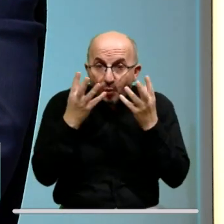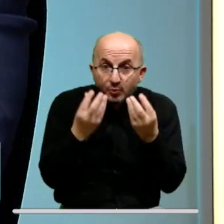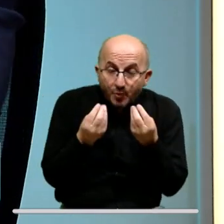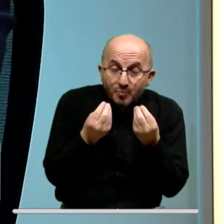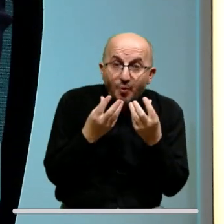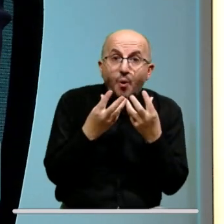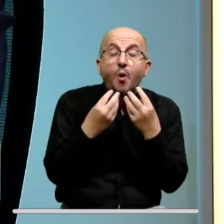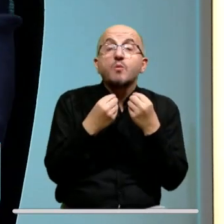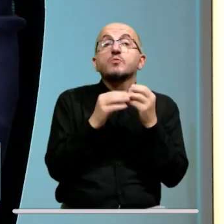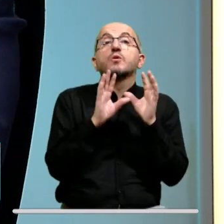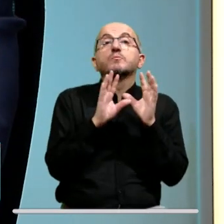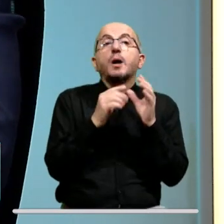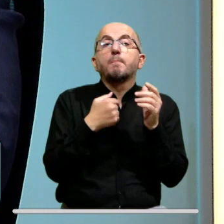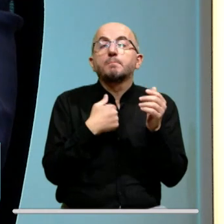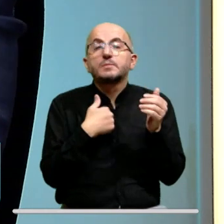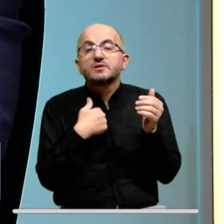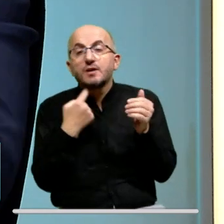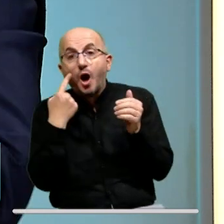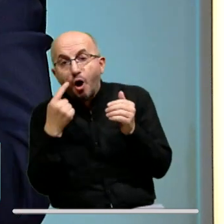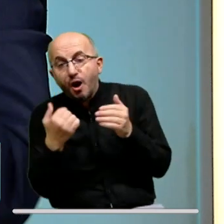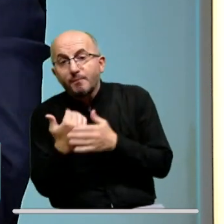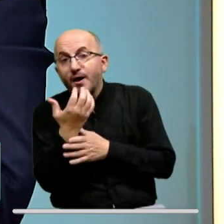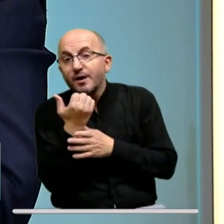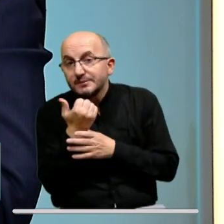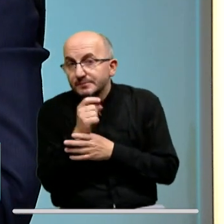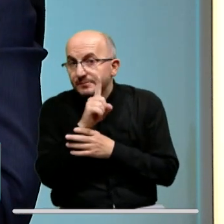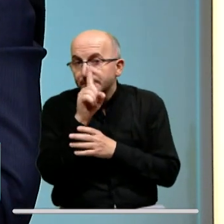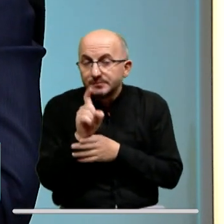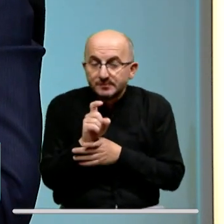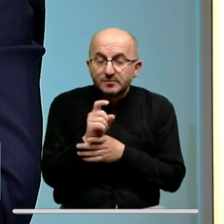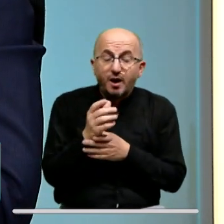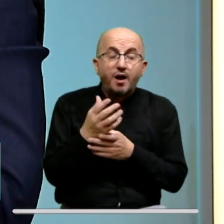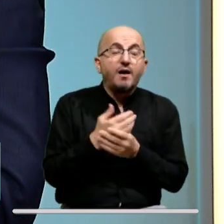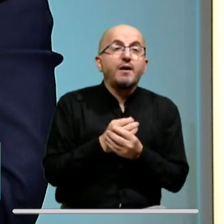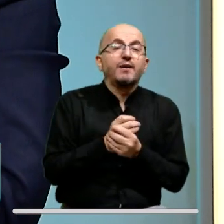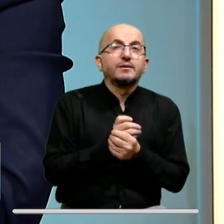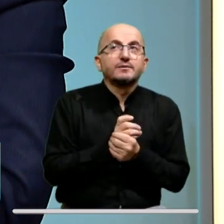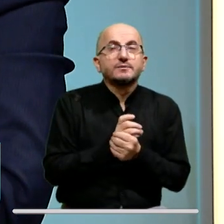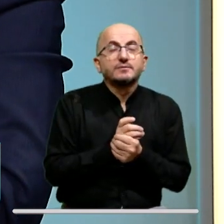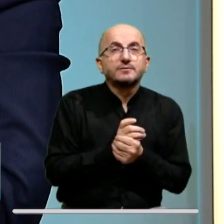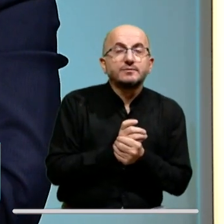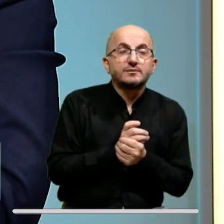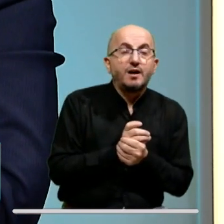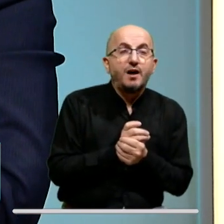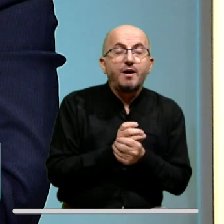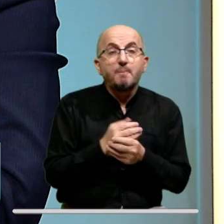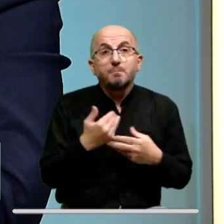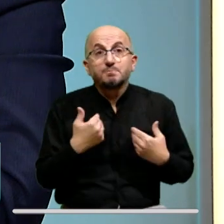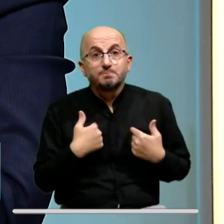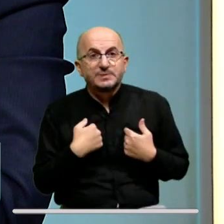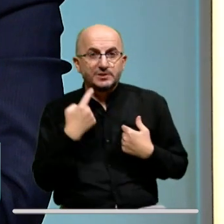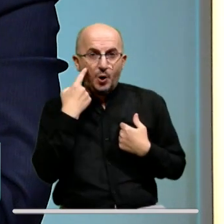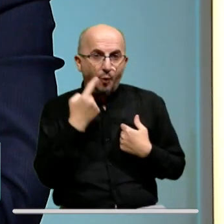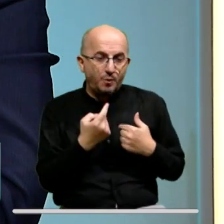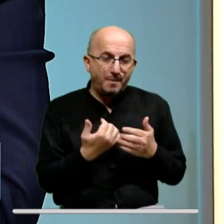Hanefi'ye göre, bize göre abdest almış mıdır? Şimdi en çok burada şurada tereddüt ediyorlar. Yani bize göre bu abdest almış mıdır,